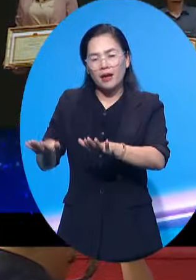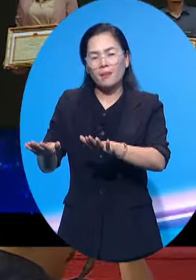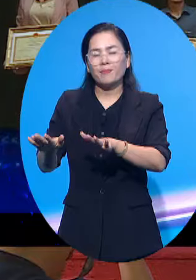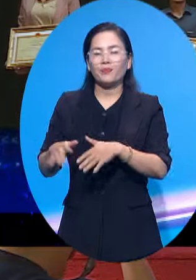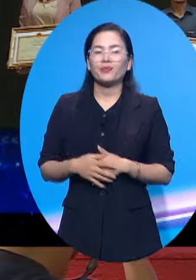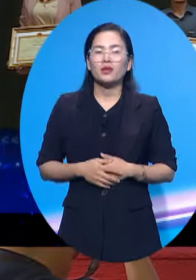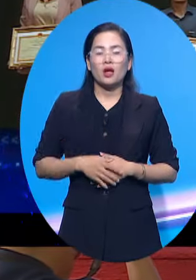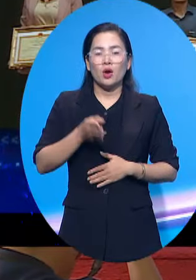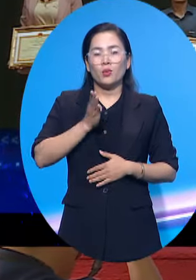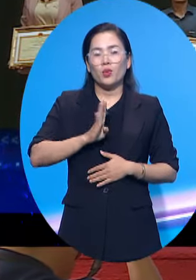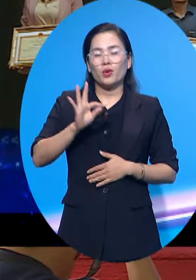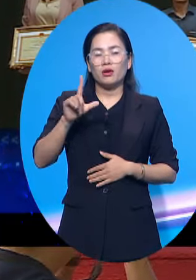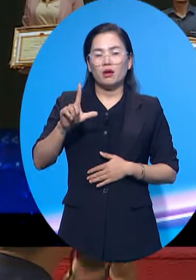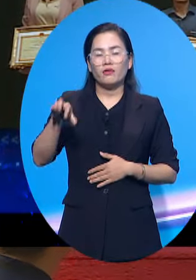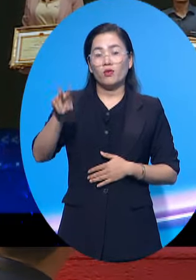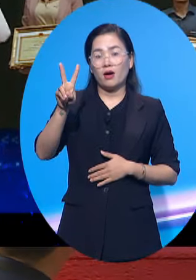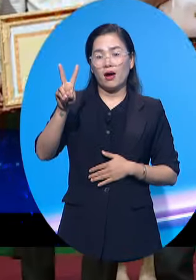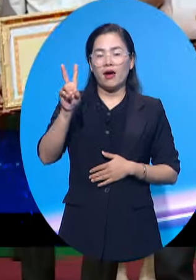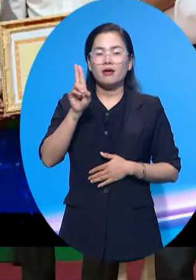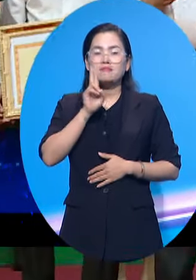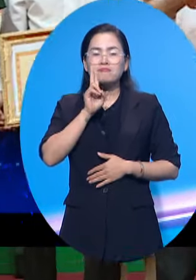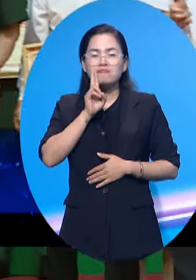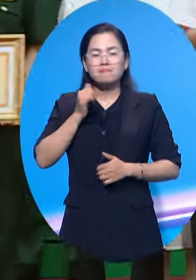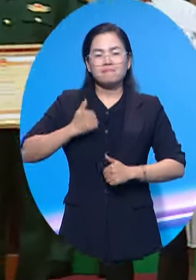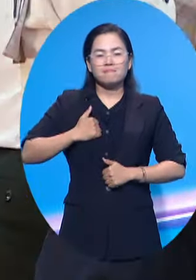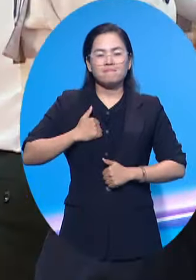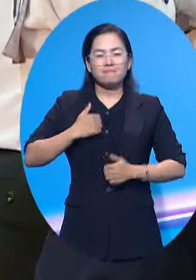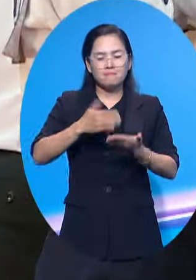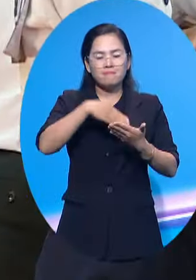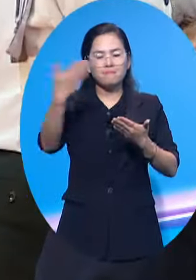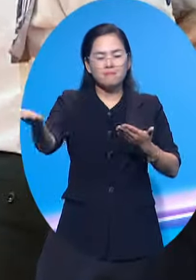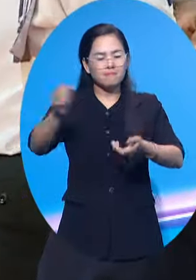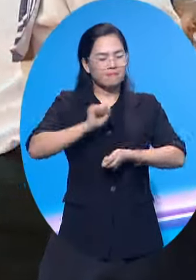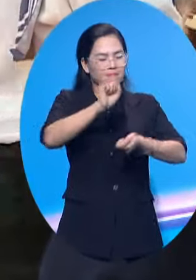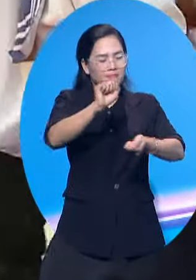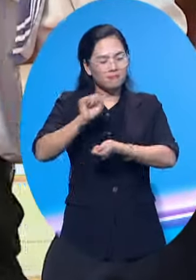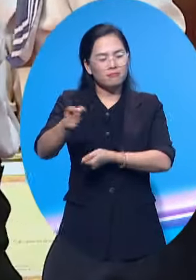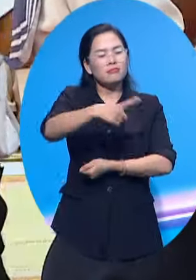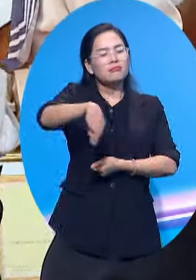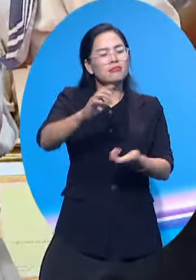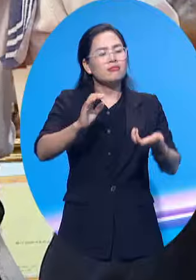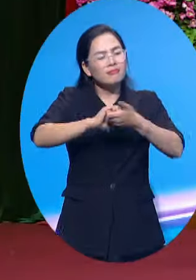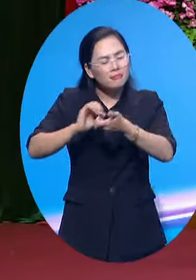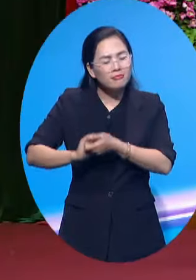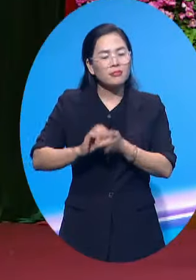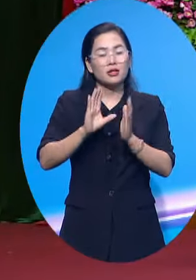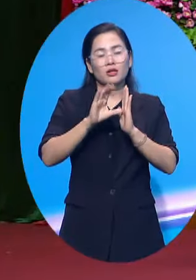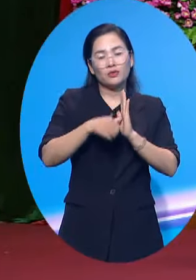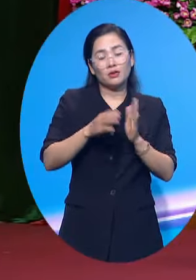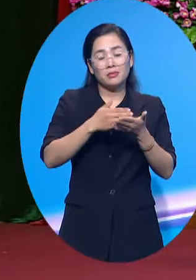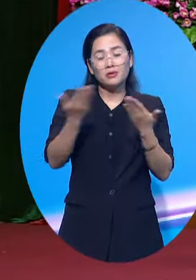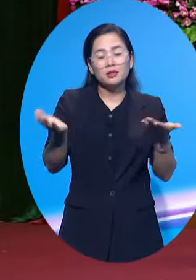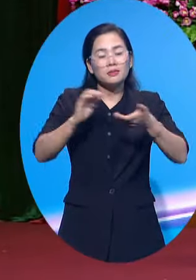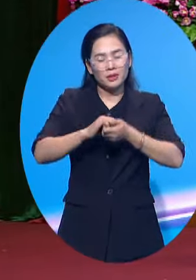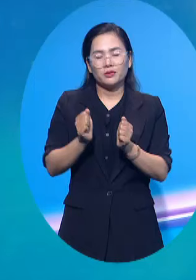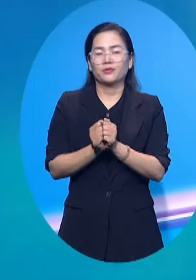này, Bộ Tư lệnh Vùng 2 Hải quân đã tổ chức tặng bằng khen cho các cơ quan báo chí, nhà báo có nhiều đóng góp trong công tác tuyên truyền của Vùng 2 trong